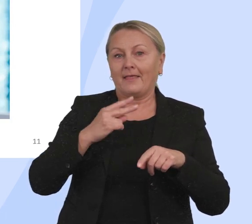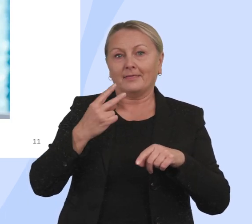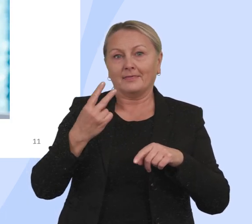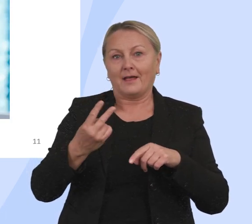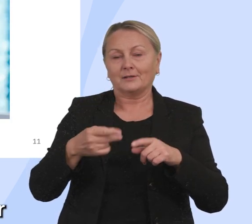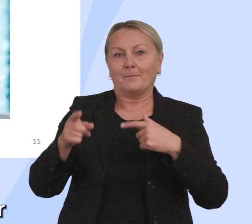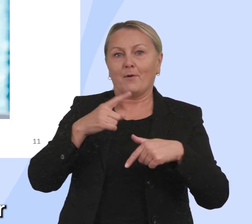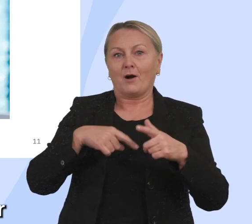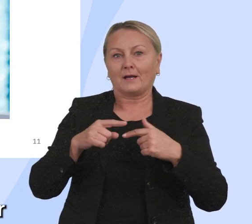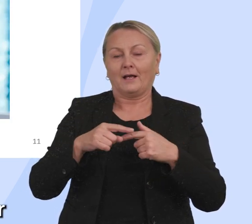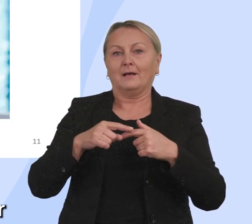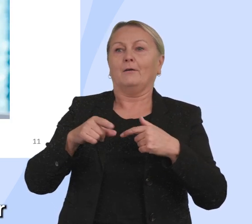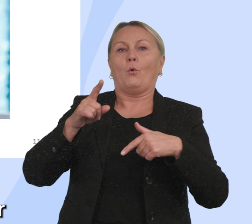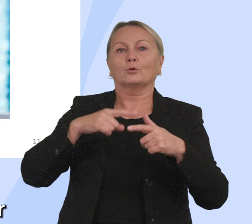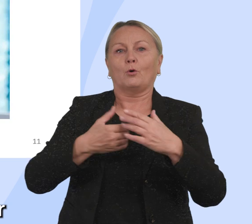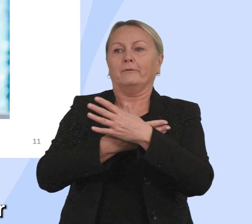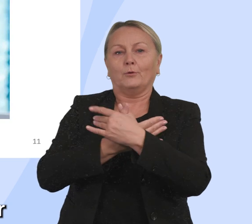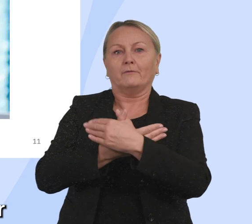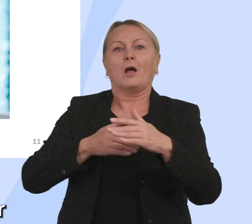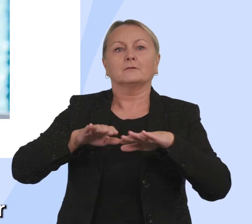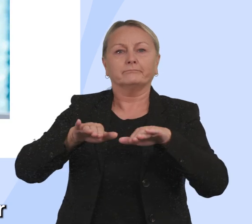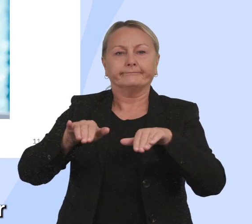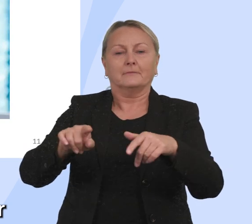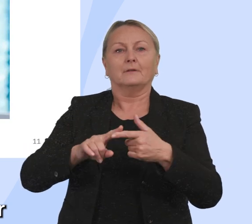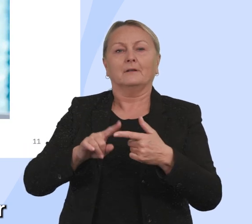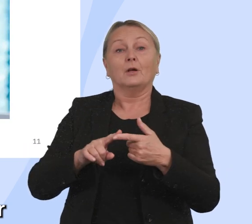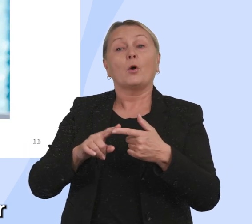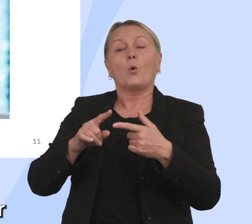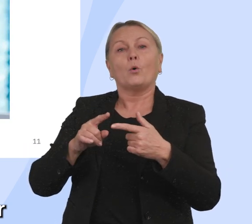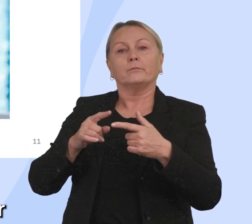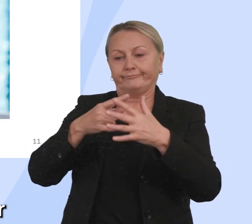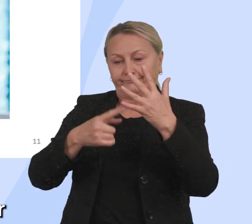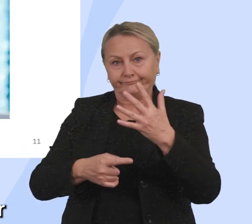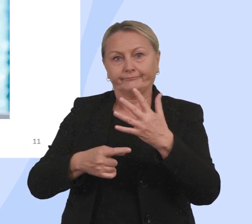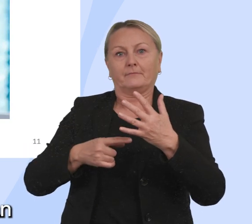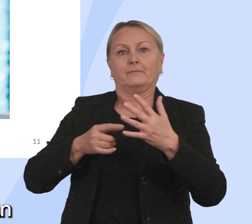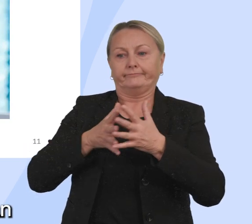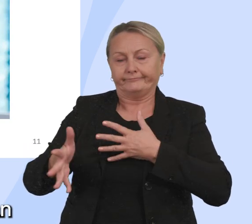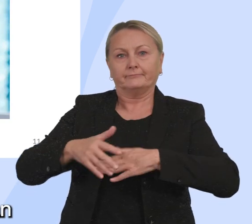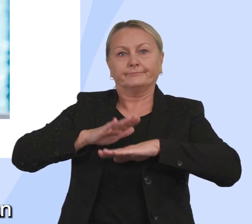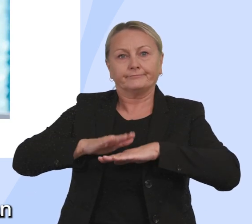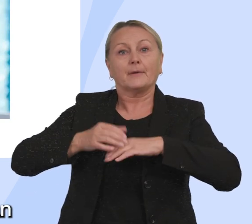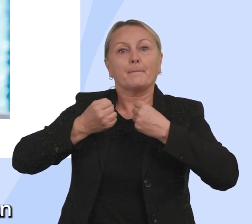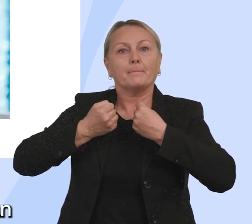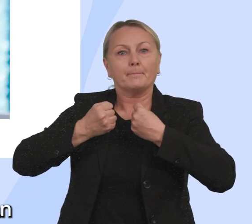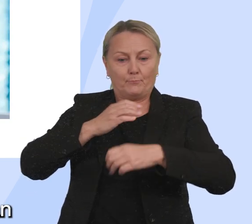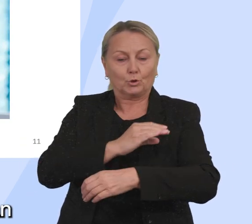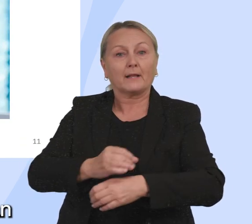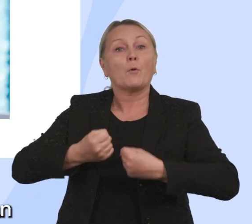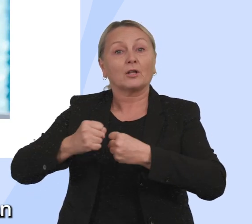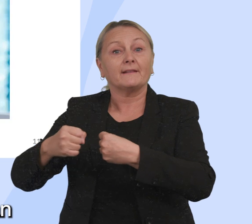Og det, at hun gør det, det forbereder hendes muskler på aktiviteten. Visualisering er faktisk så